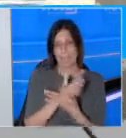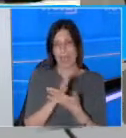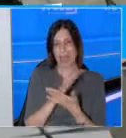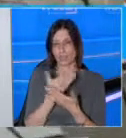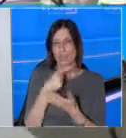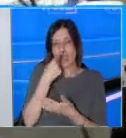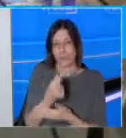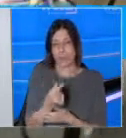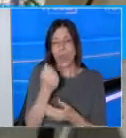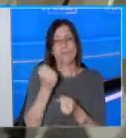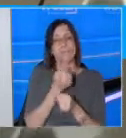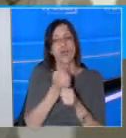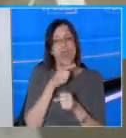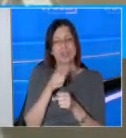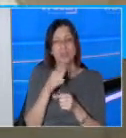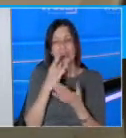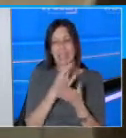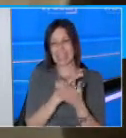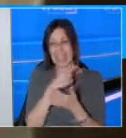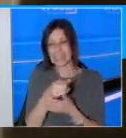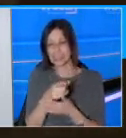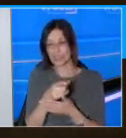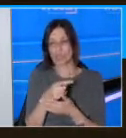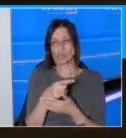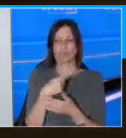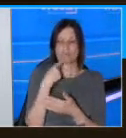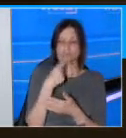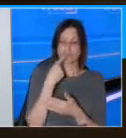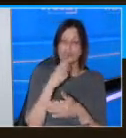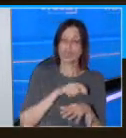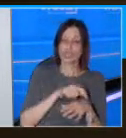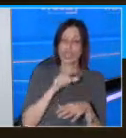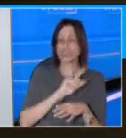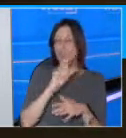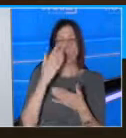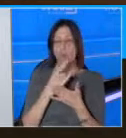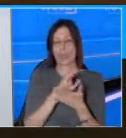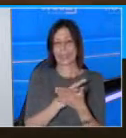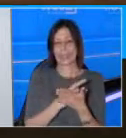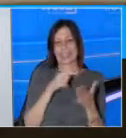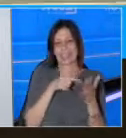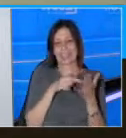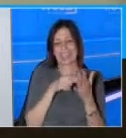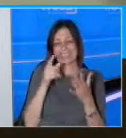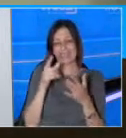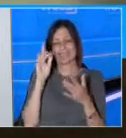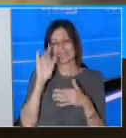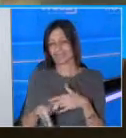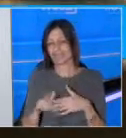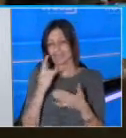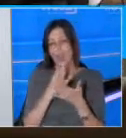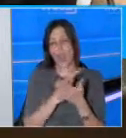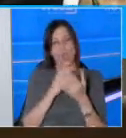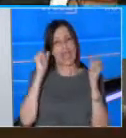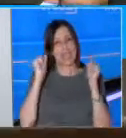ואומרים, שהפעולה הזאת, החקיקה הזאת, הוראת השעה הזאת, היא איננה חוקית, מאחר והיא סותרת את חוק